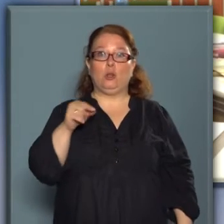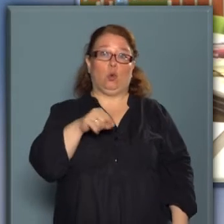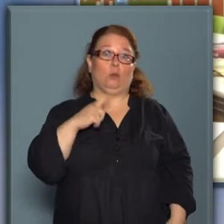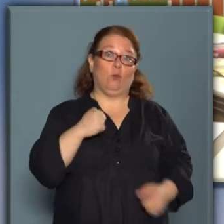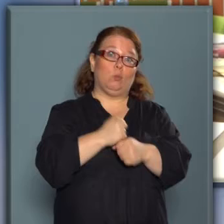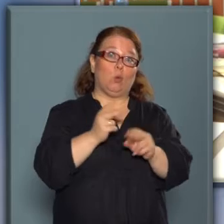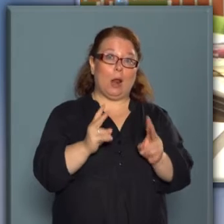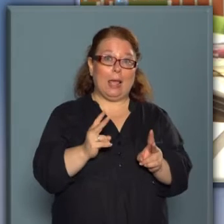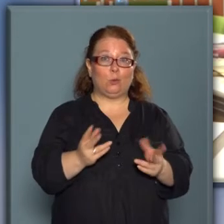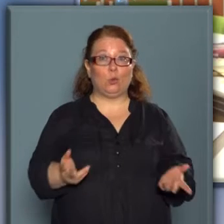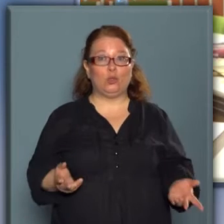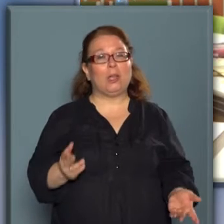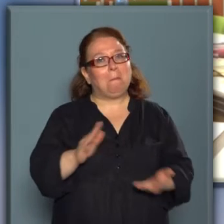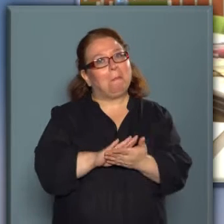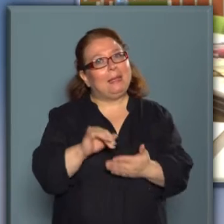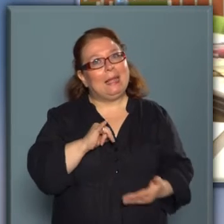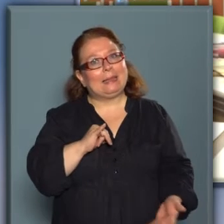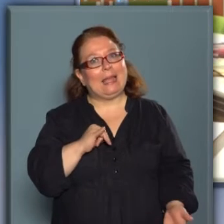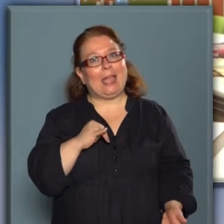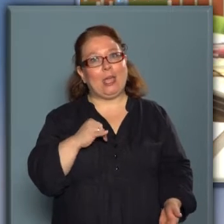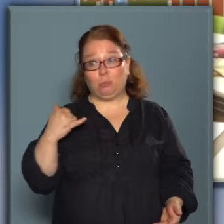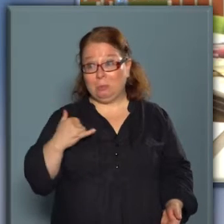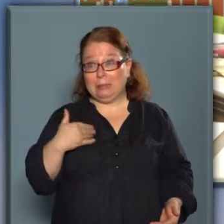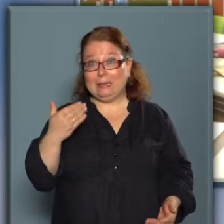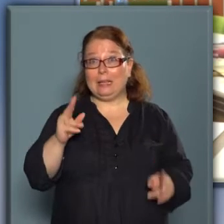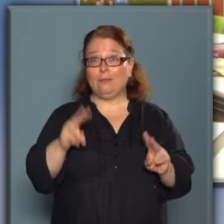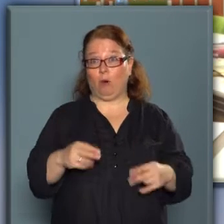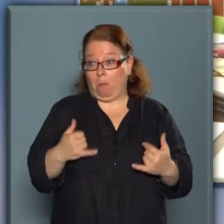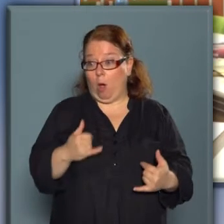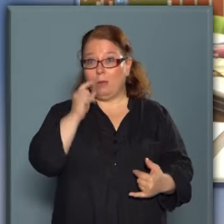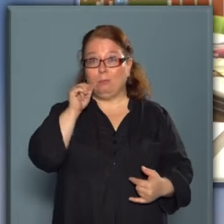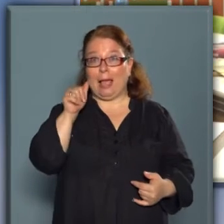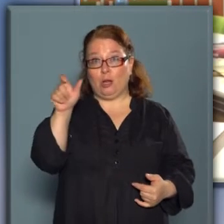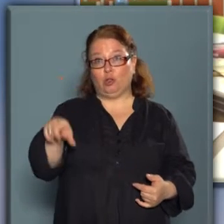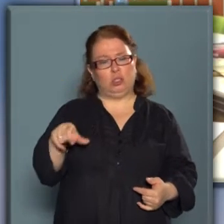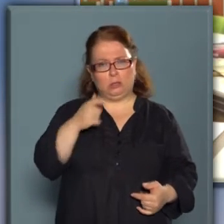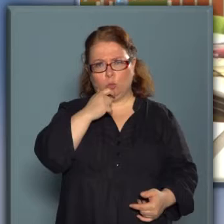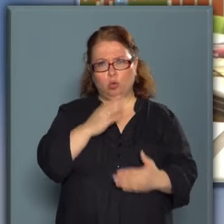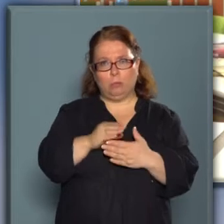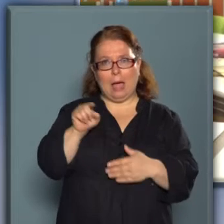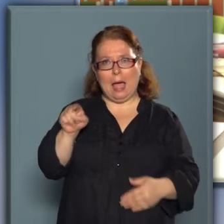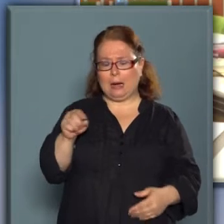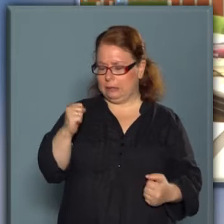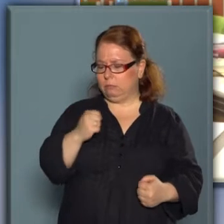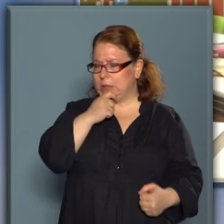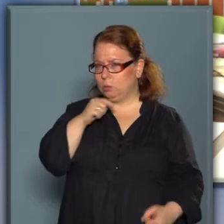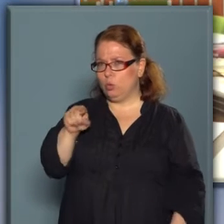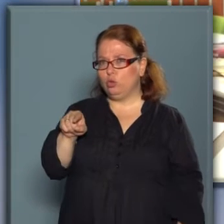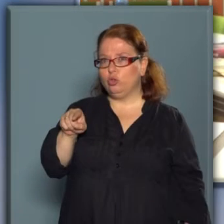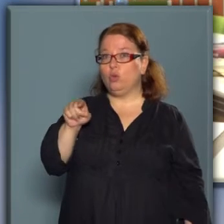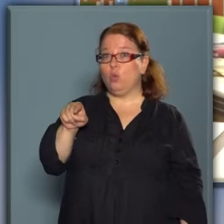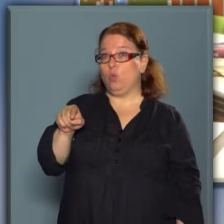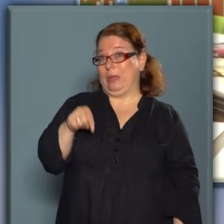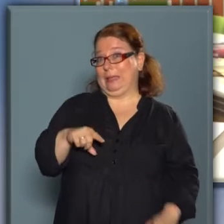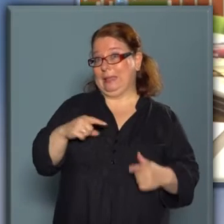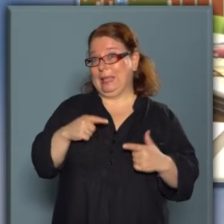ott volt munkalehetőség. De milyen érdekes, hogy még mindig van egy idős nagybácsi, aki már nagyon idős, és